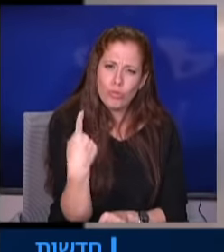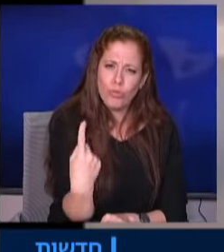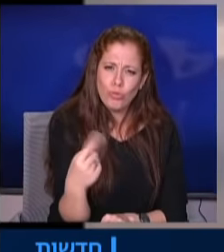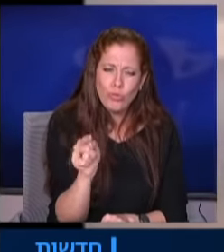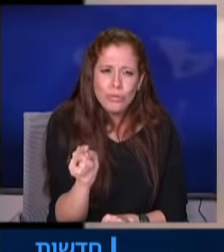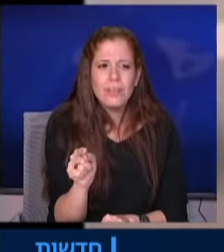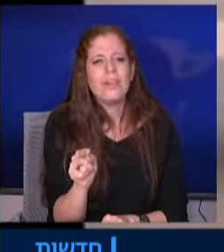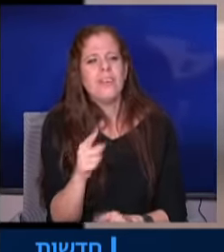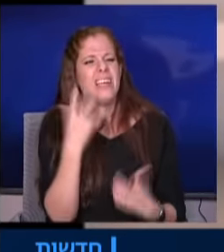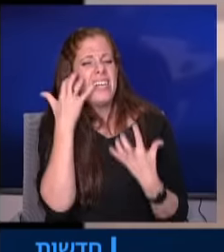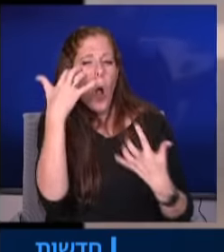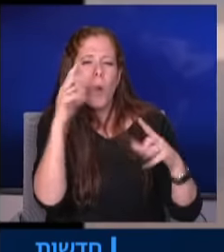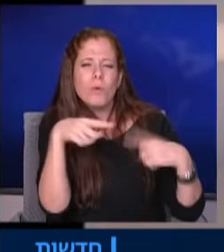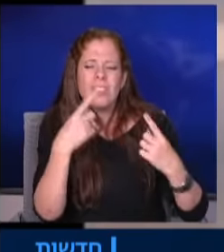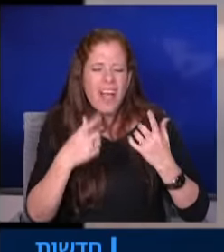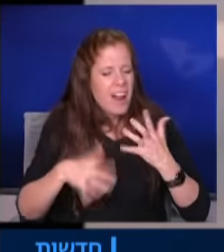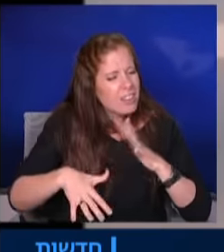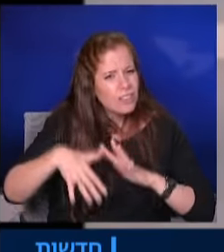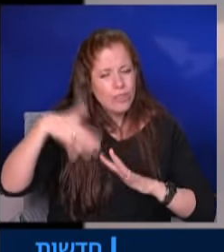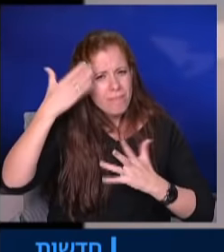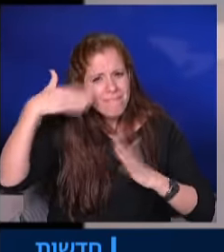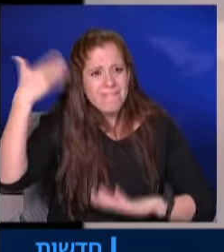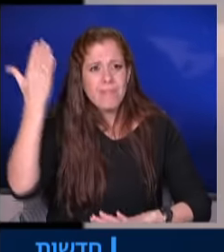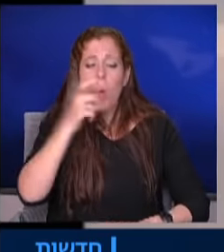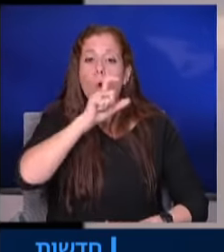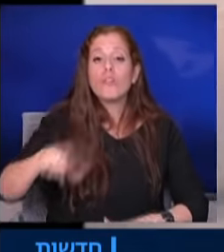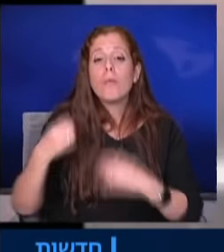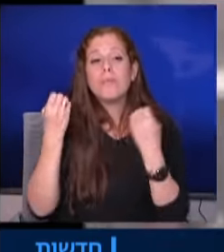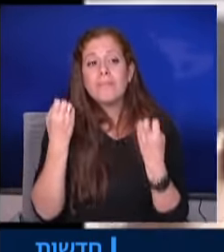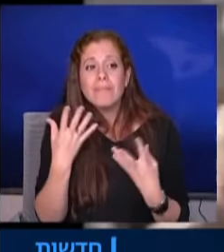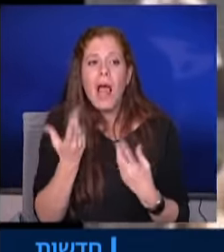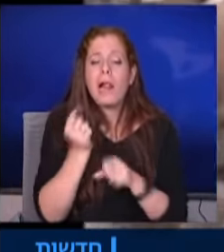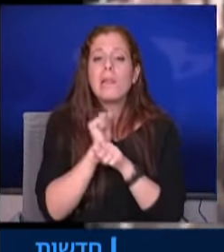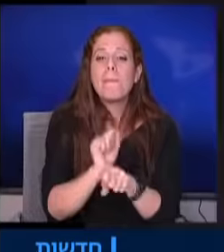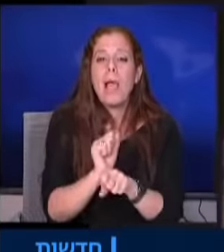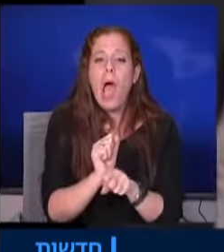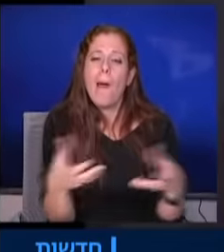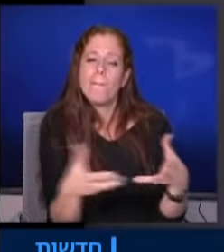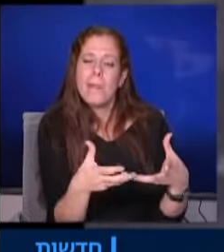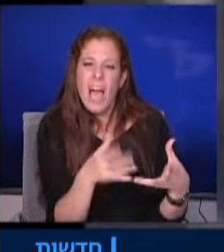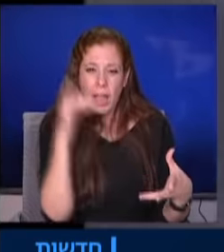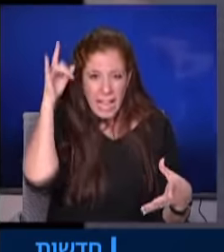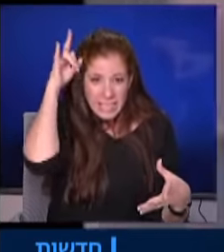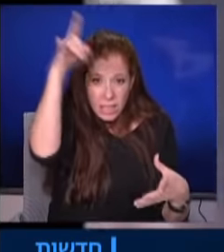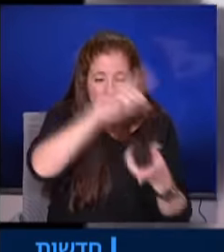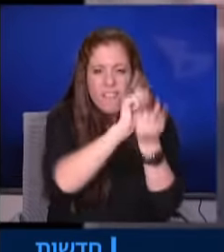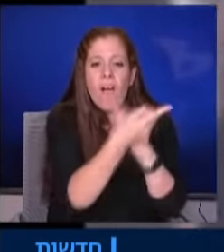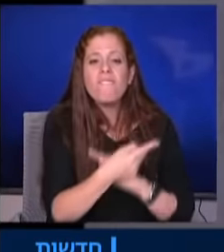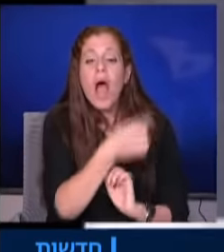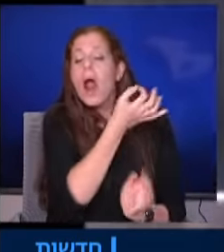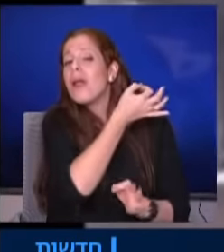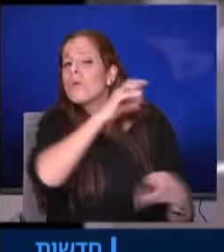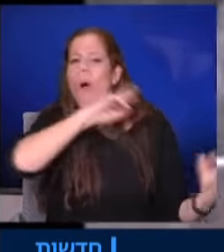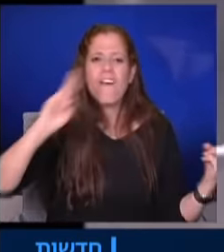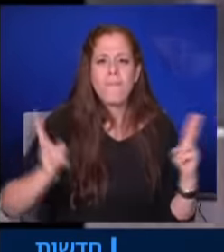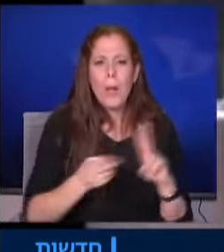שצמח הרחק מאור הזרקורים, הוא אשם עלו עוול בחפו בתמיכה בקט השטן והפך לכוכב בינלאומי. It